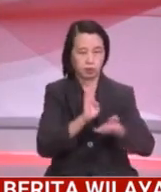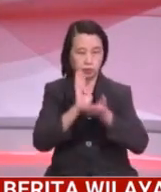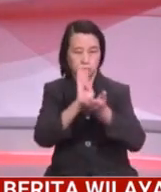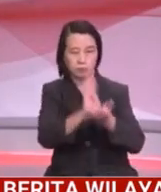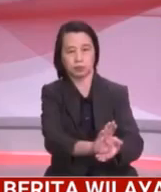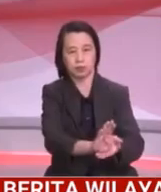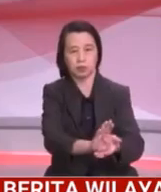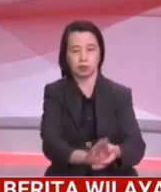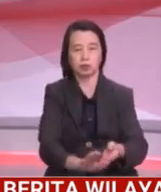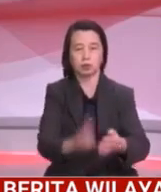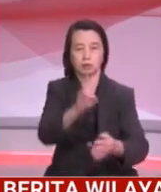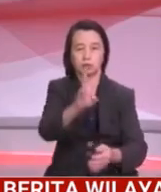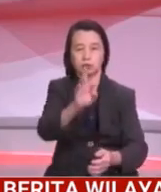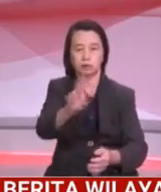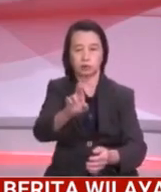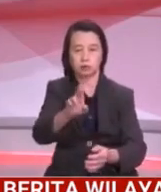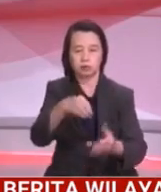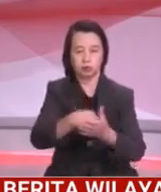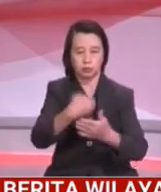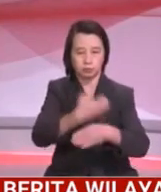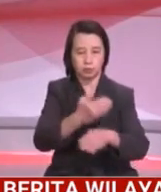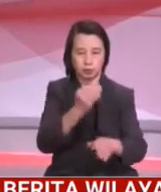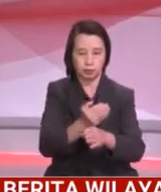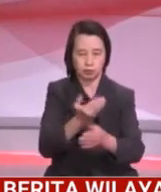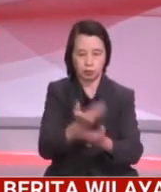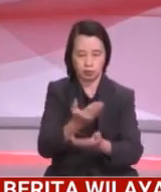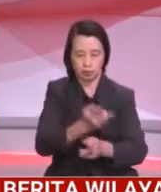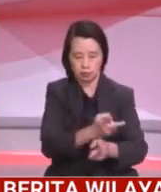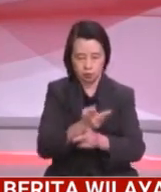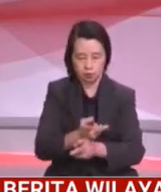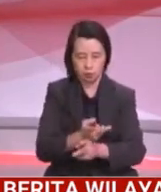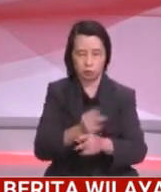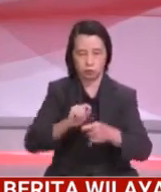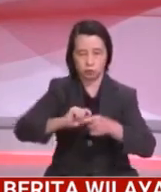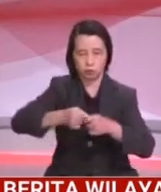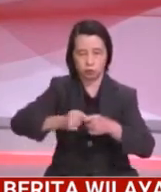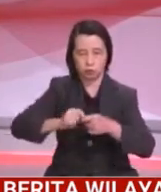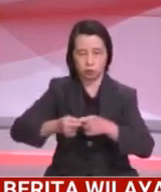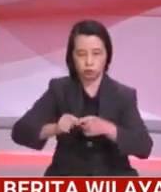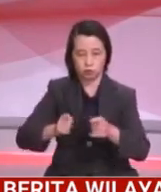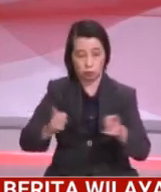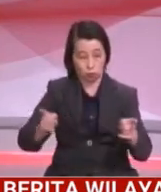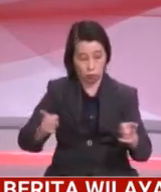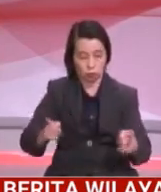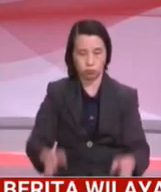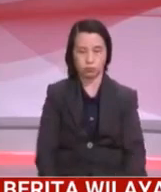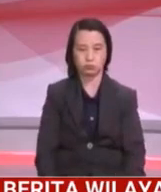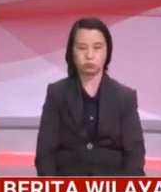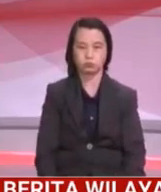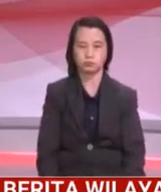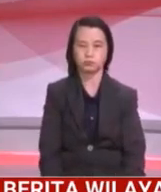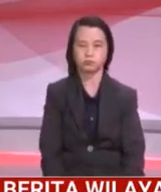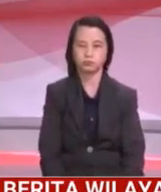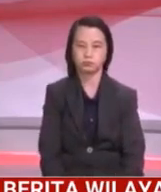bantuan sejumlah RM2,000 dalam bentuk set pemeliharaan udang karang air tawar.